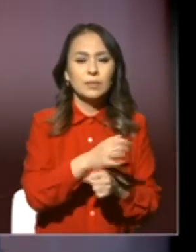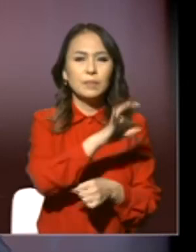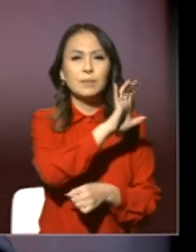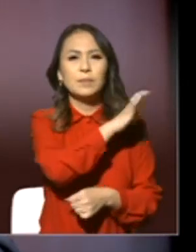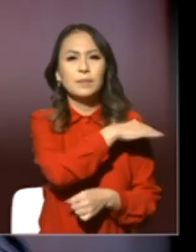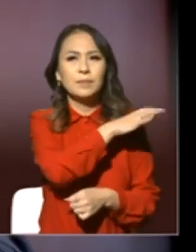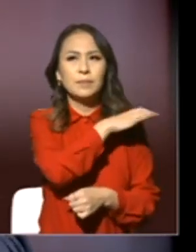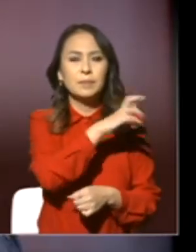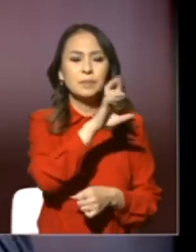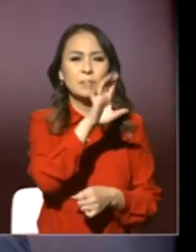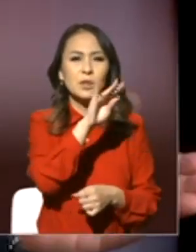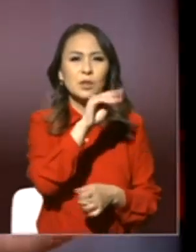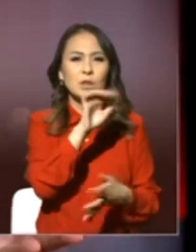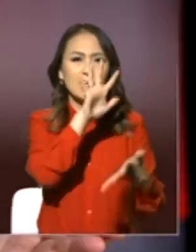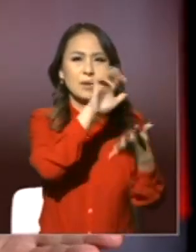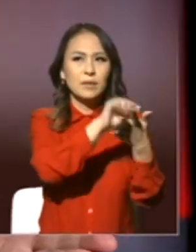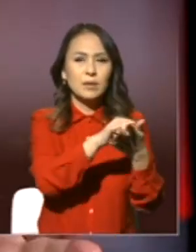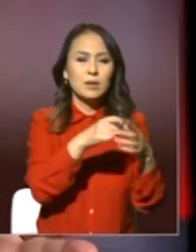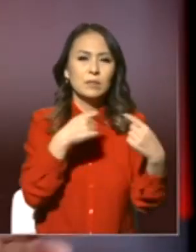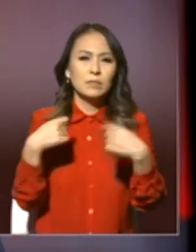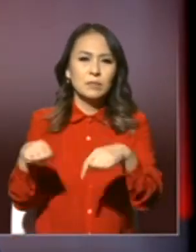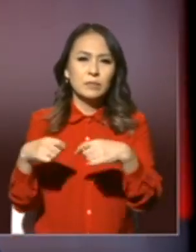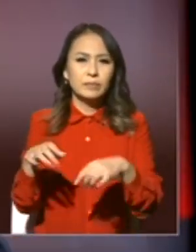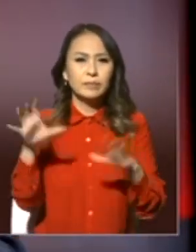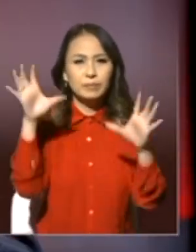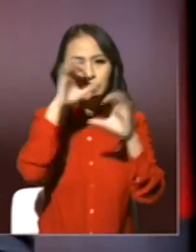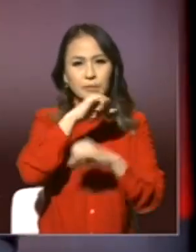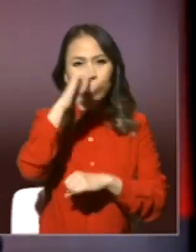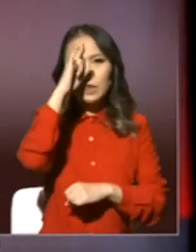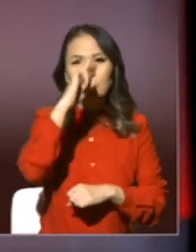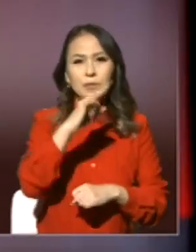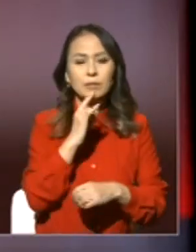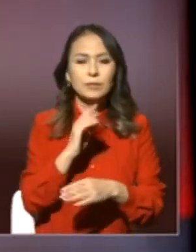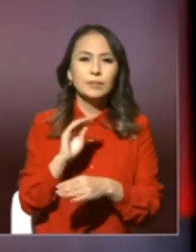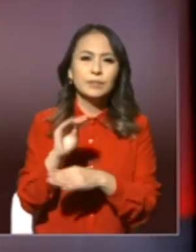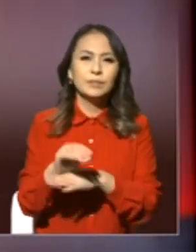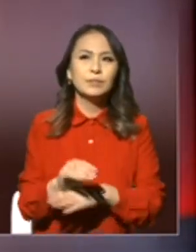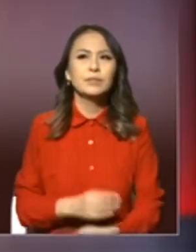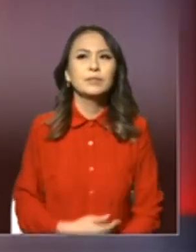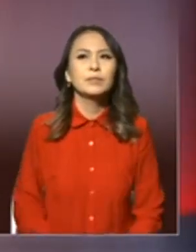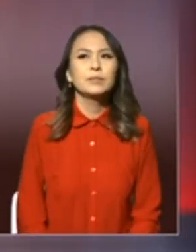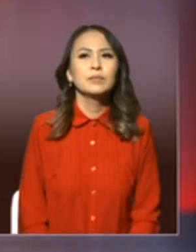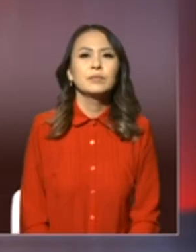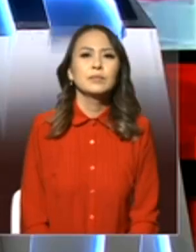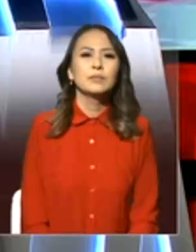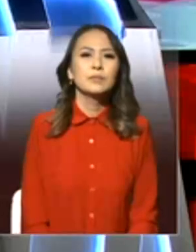Санкт-Петербург биржадан алады да сата береді бізге үстіне қосып. Дизель отыны жөнінде.